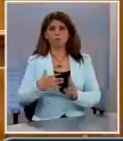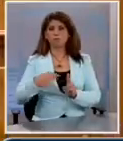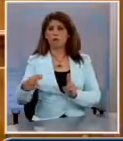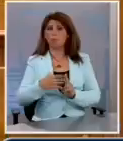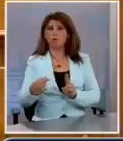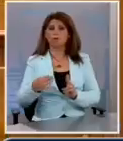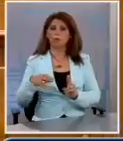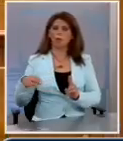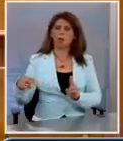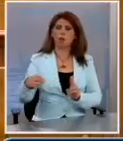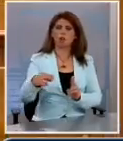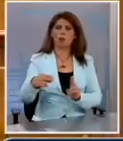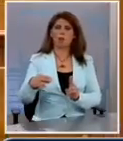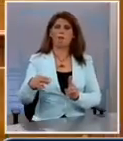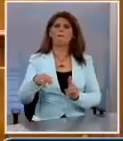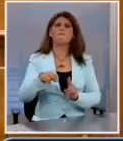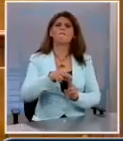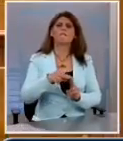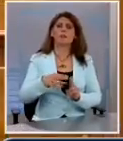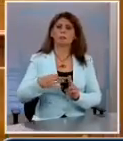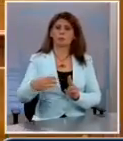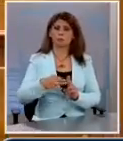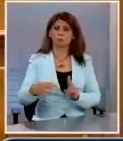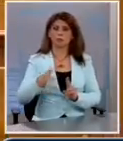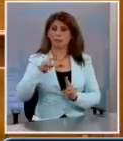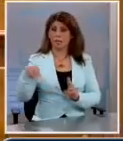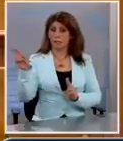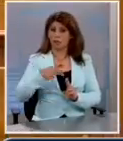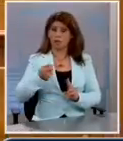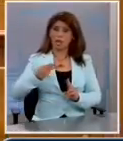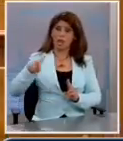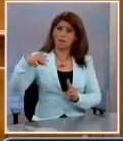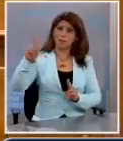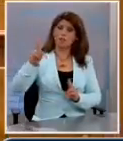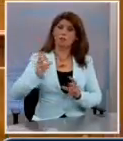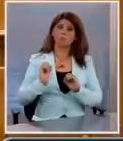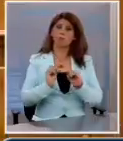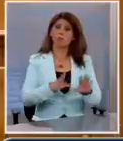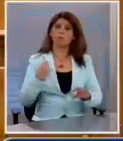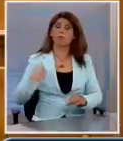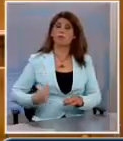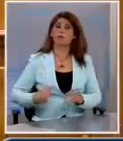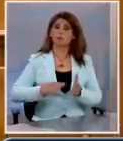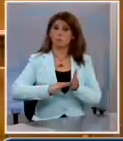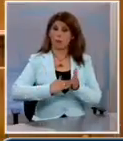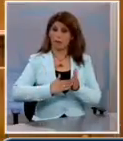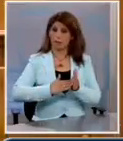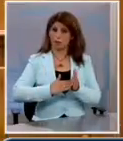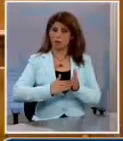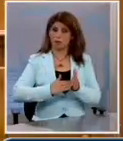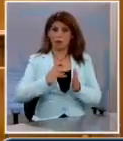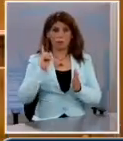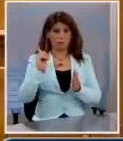προσλήψεις κολλητών και φίλων και φυσικά ακυρώνοντας και τις αυξήσεις τις οποίες δώσατε στους δημοσίους υπαλλήλους, η